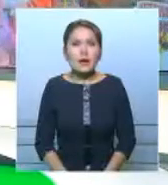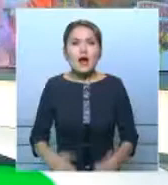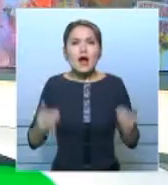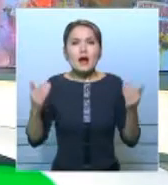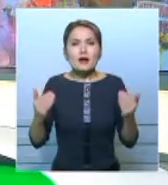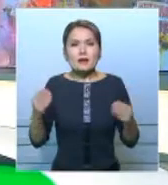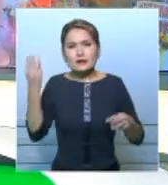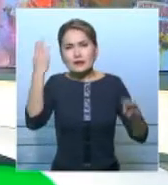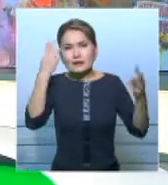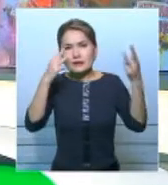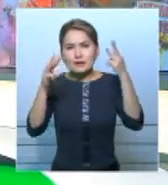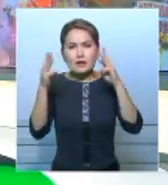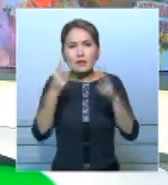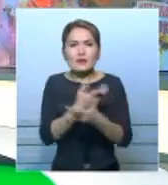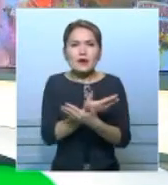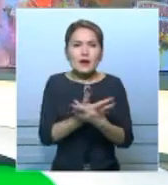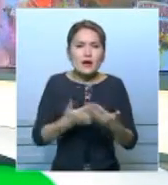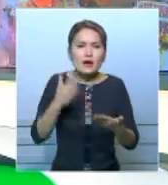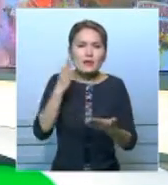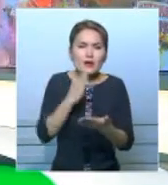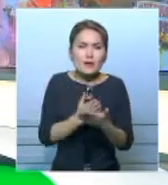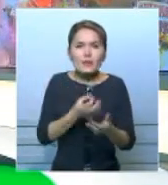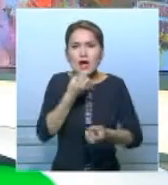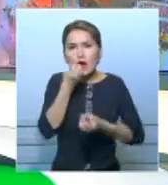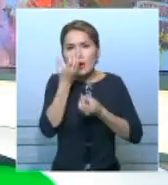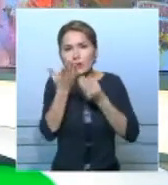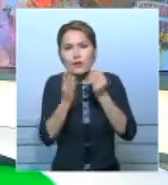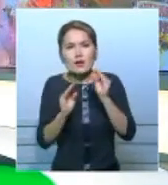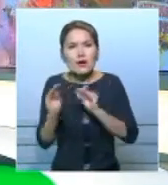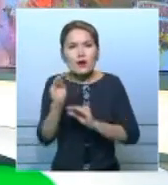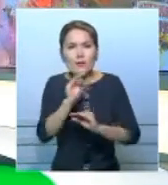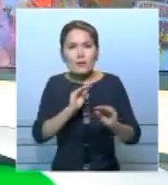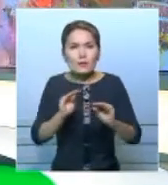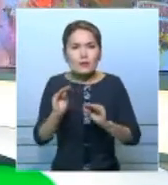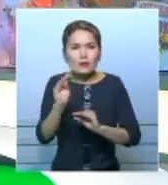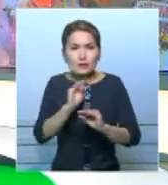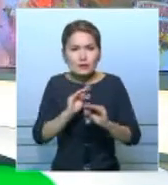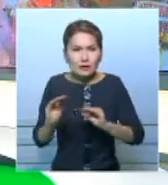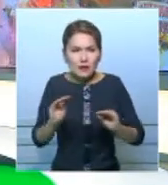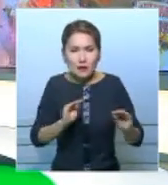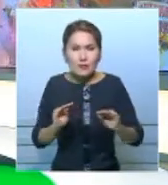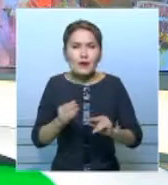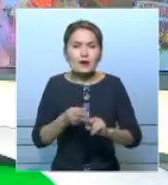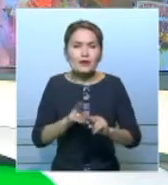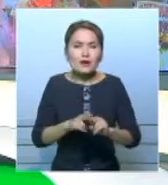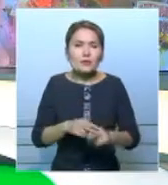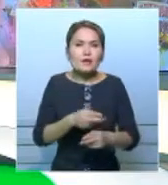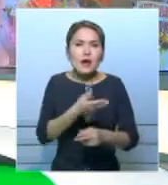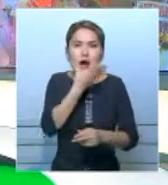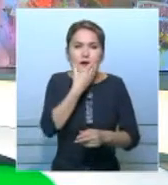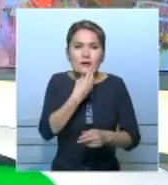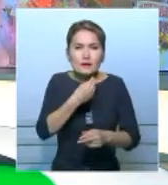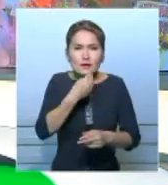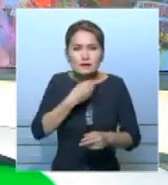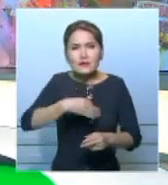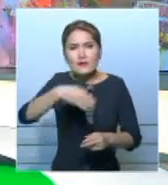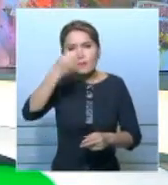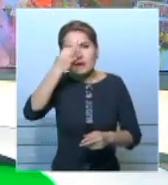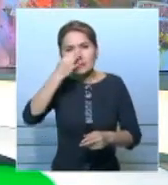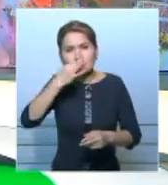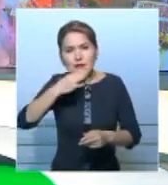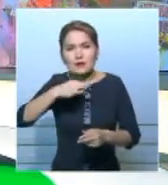Қазір дизайнның сан алуан түрі бар. Ландшафты, интерьерлі, кескіндемелі дизайн. Енді оның тәтті деген түрінде кездестіруге